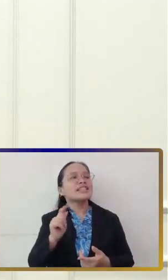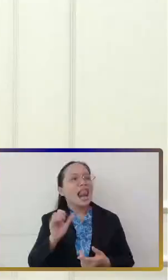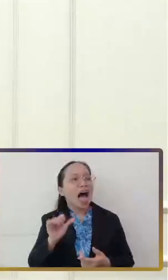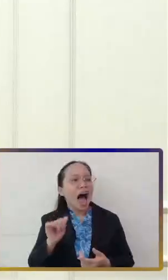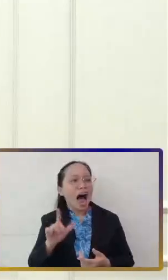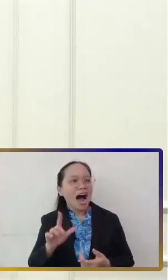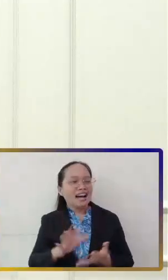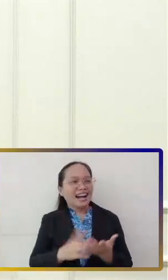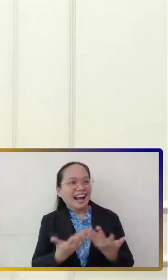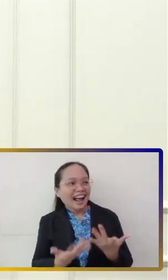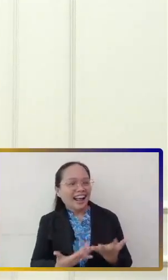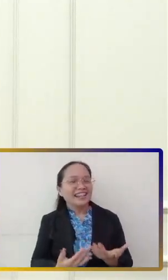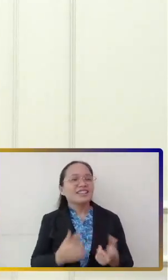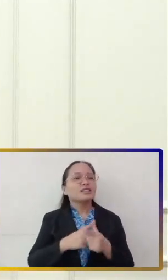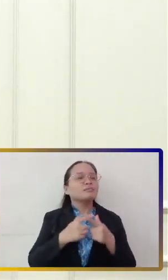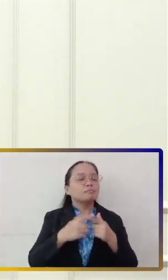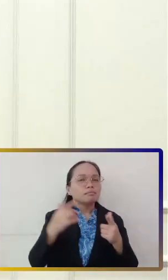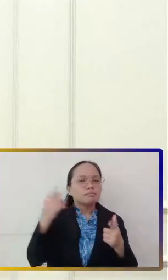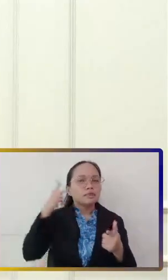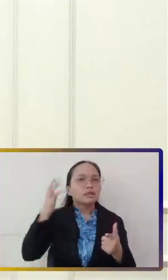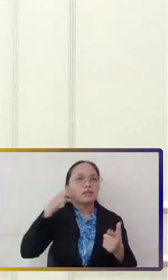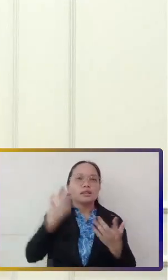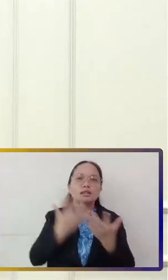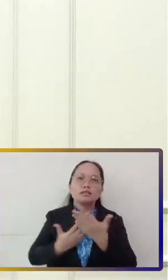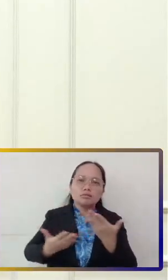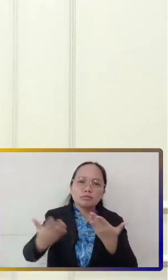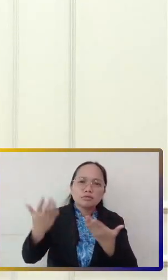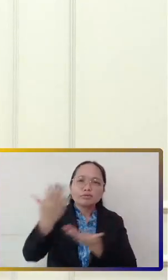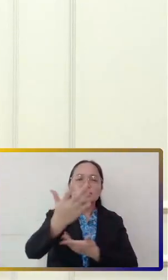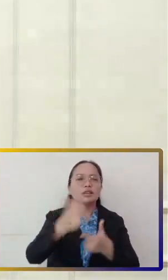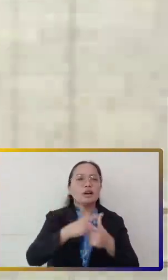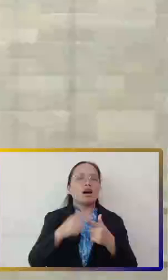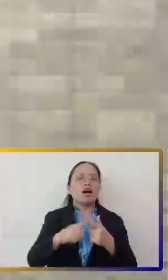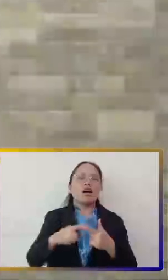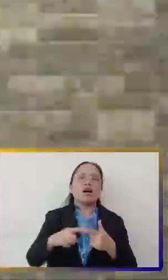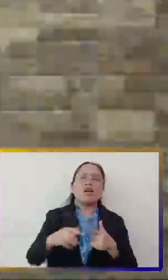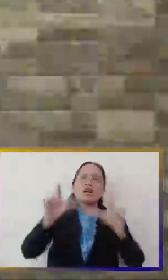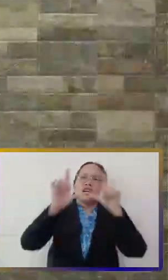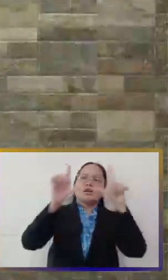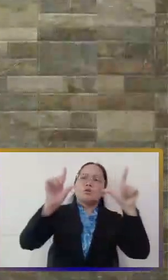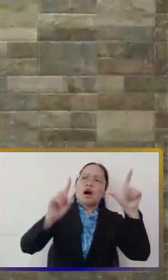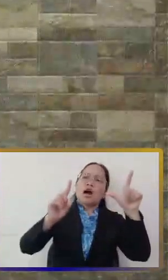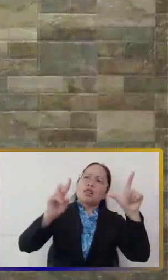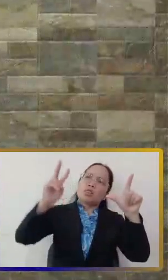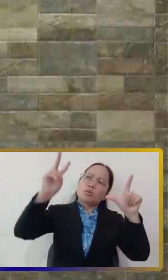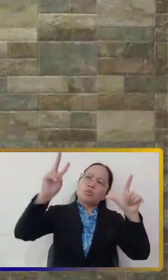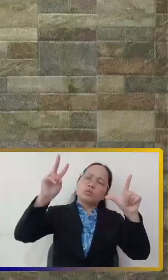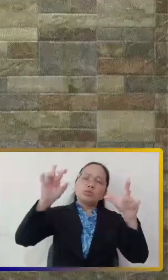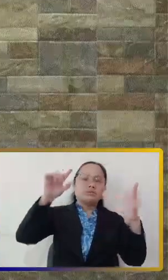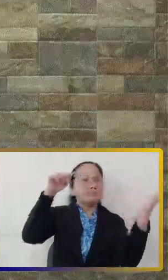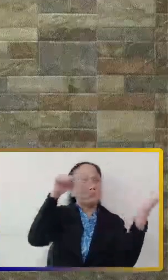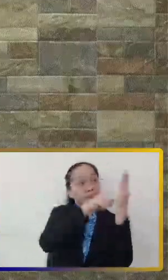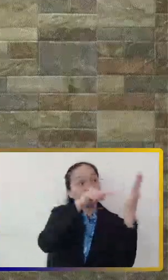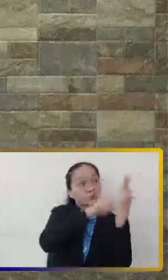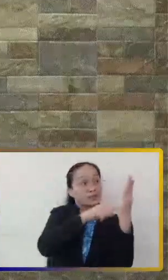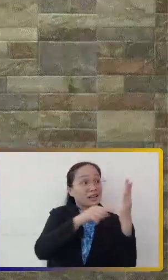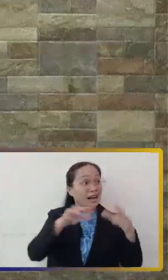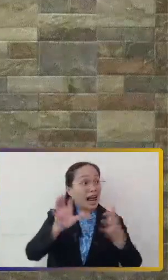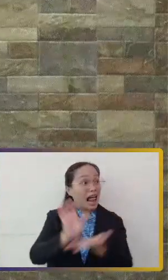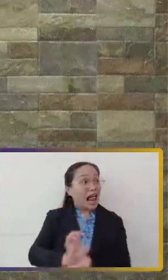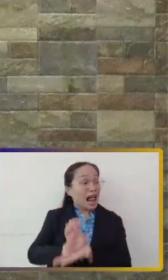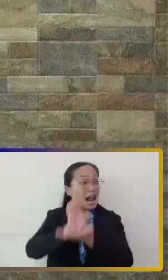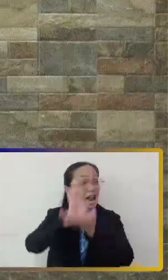floor, hindi ko tinignan kung level 1 o level 2. Basta nandoon ako, pipindutin ko pagdating doon, fourth